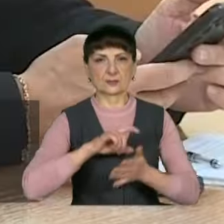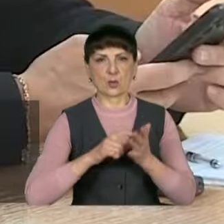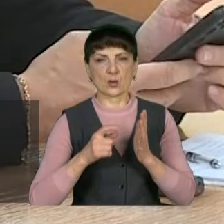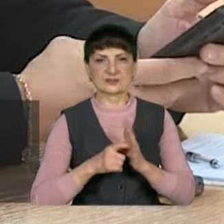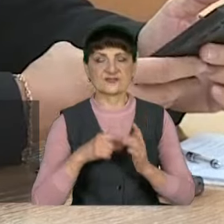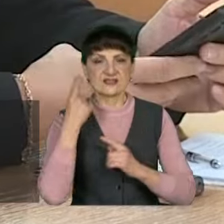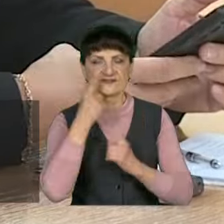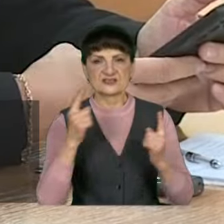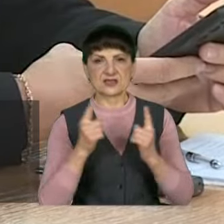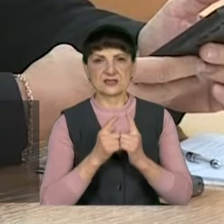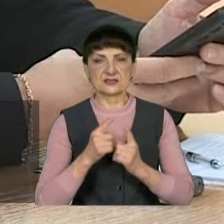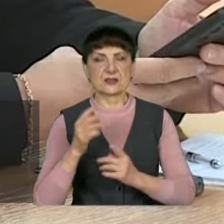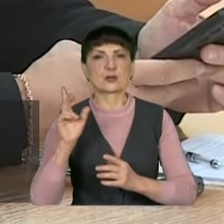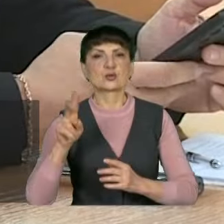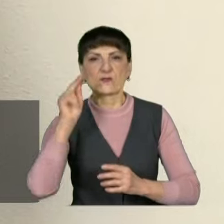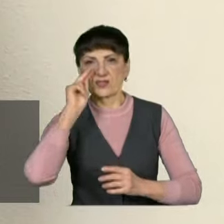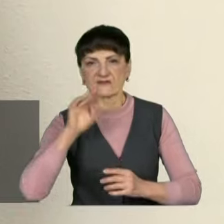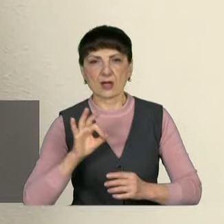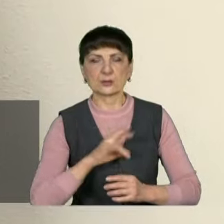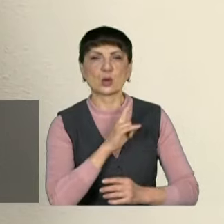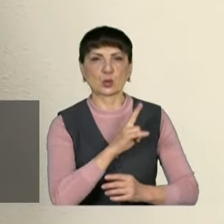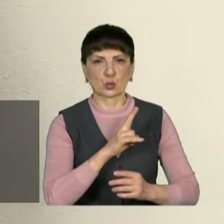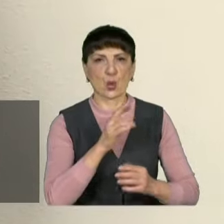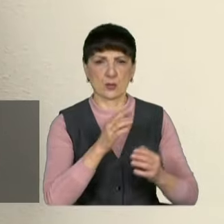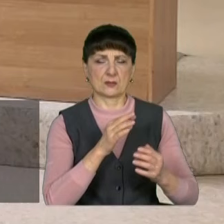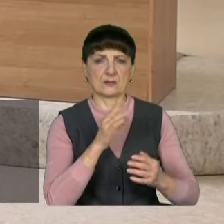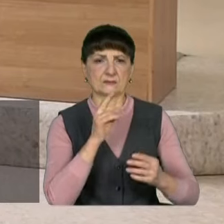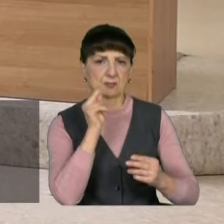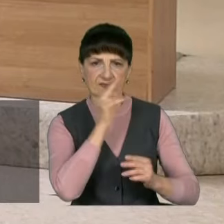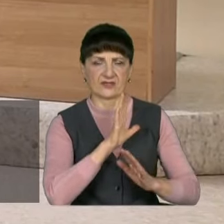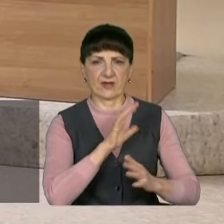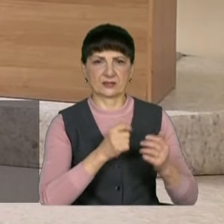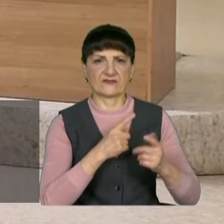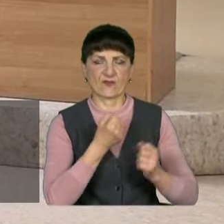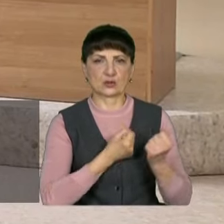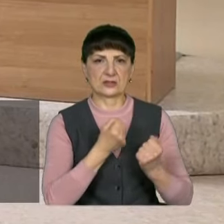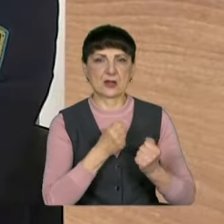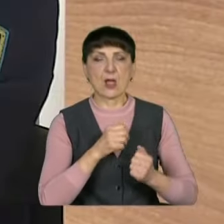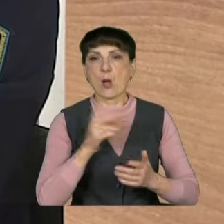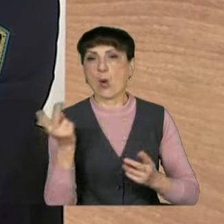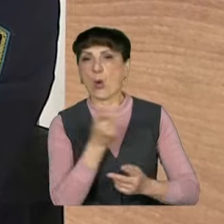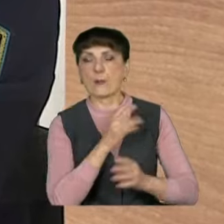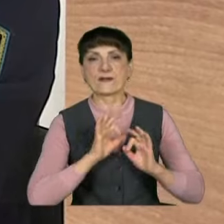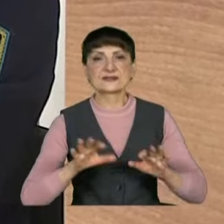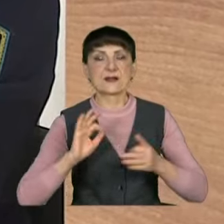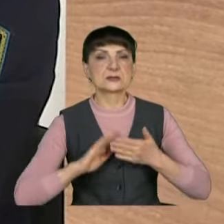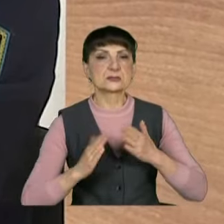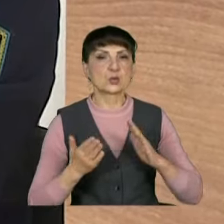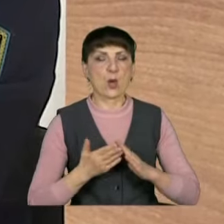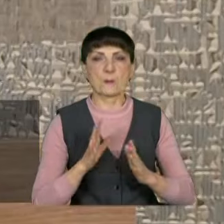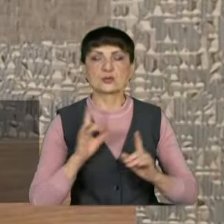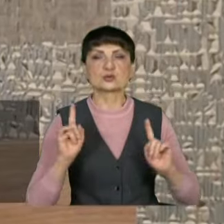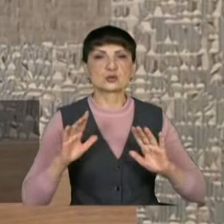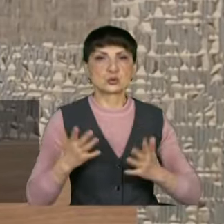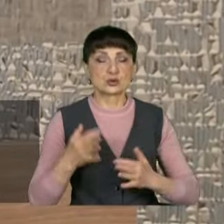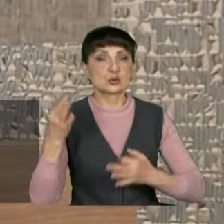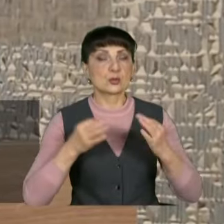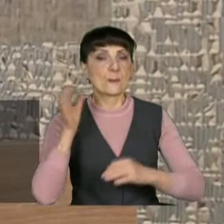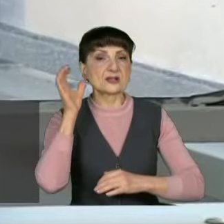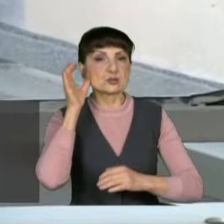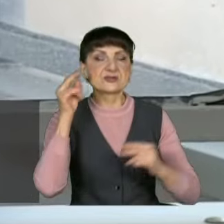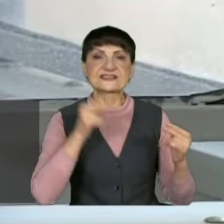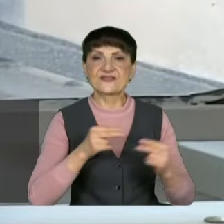лицу встретились подсудимые и потерпевшие. Оба дали показания и рассказали свои версии произошедшего. Судья также выслушал защитников, свидетелей